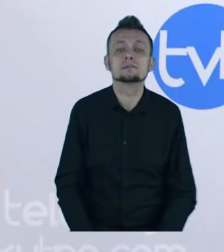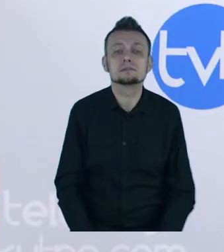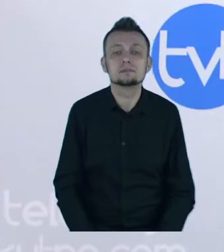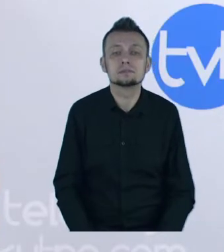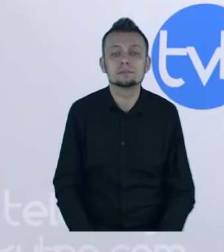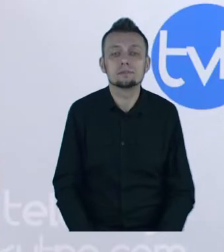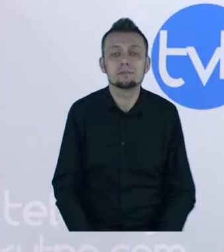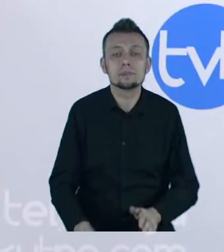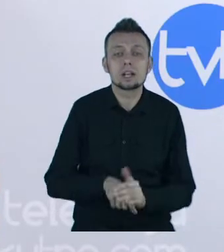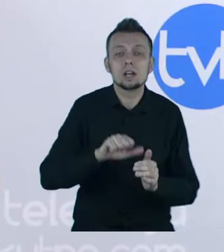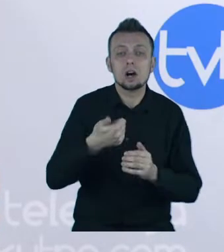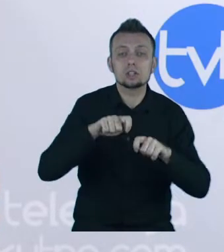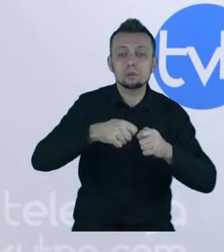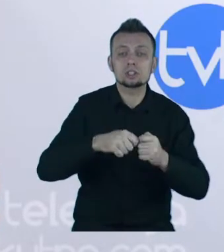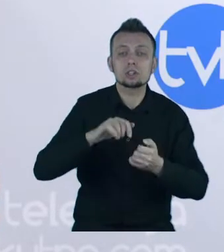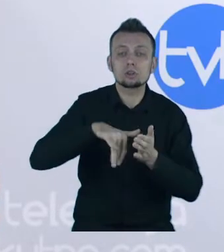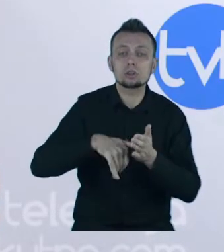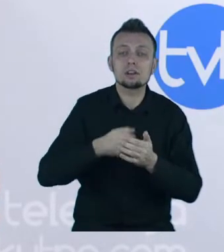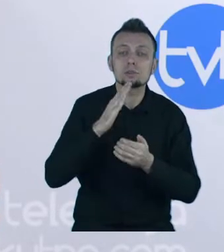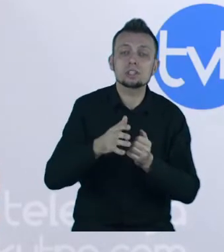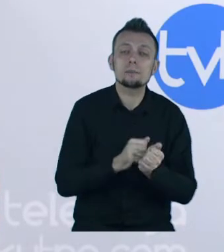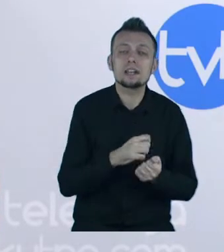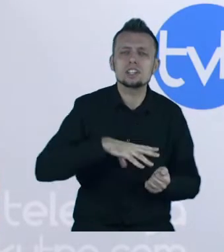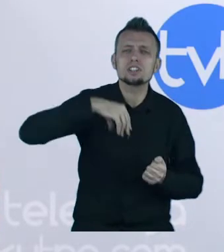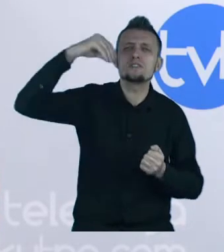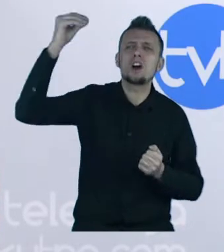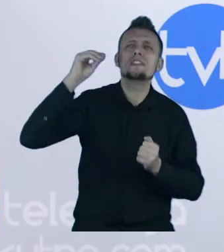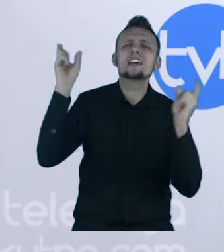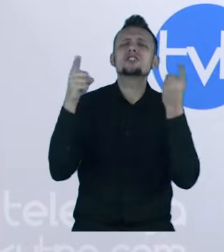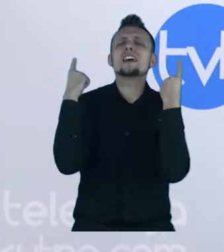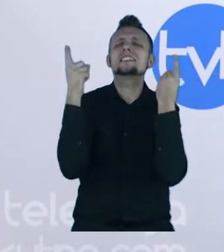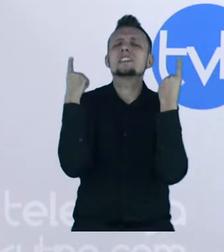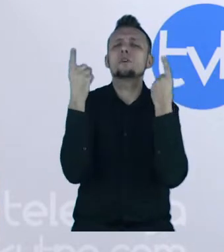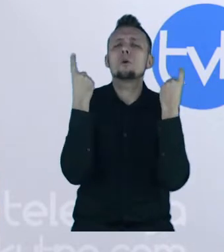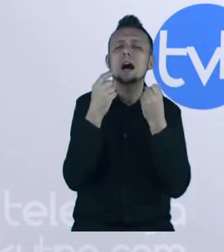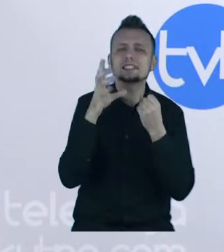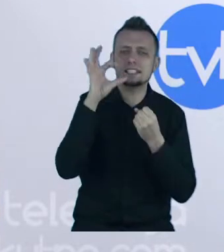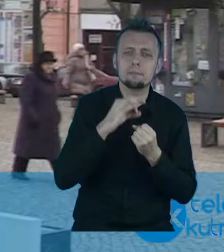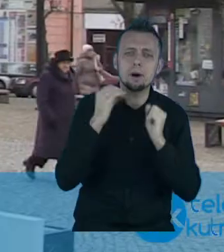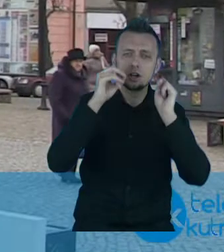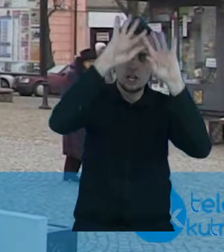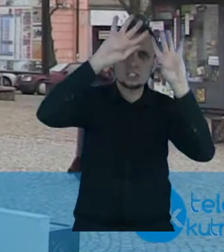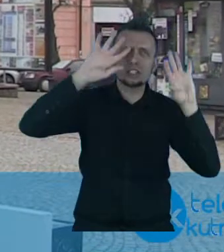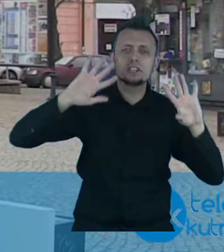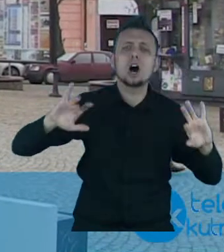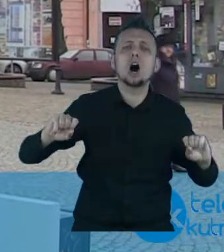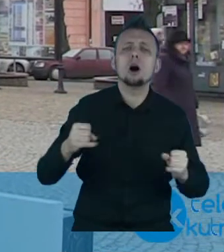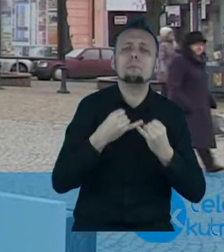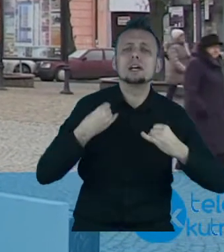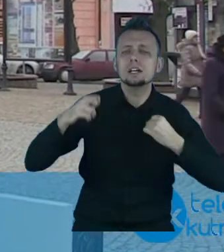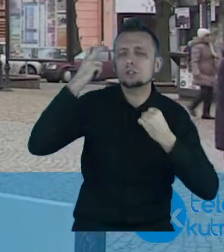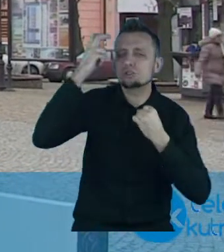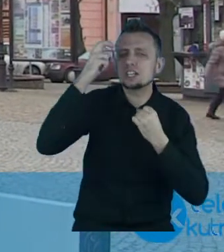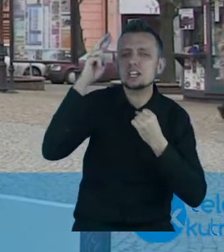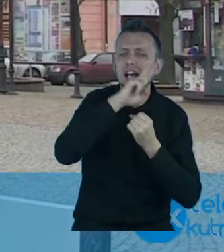Od 1 grudnia w Kutnie zapanuje świąteczny nastrój za sprawą iluminacji przygotowanej przez włodarzy miasta. Od 1 grudnia w